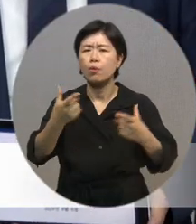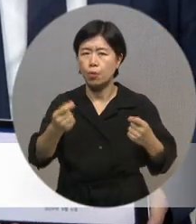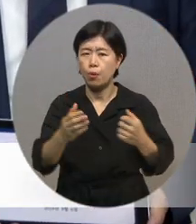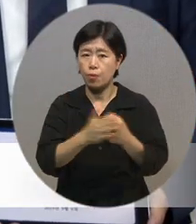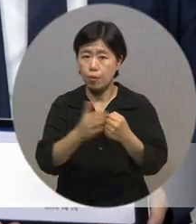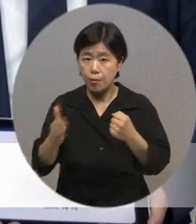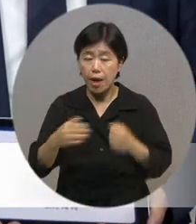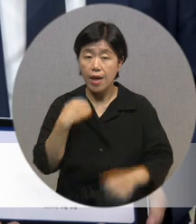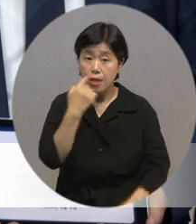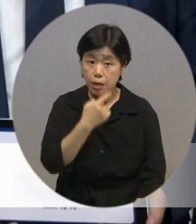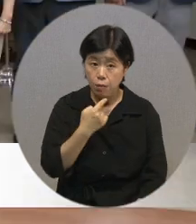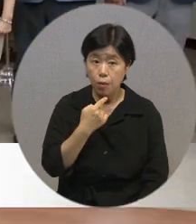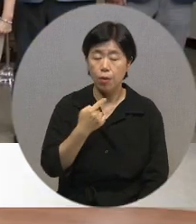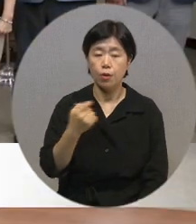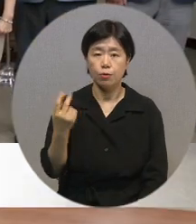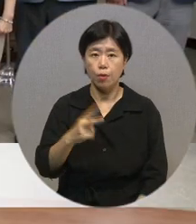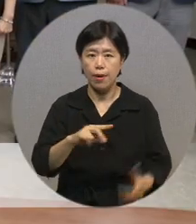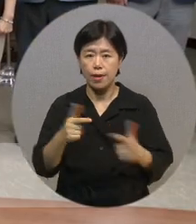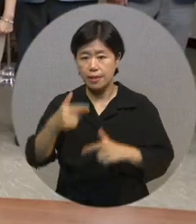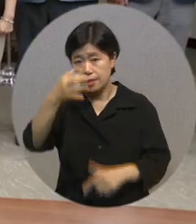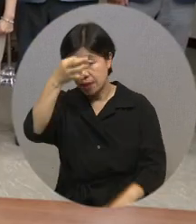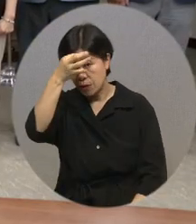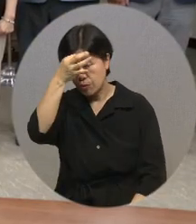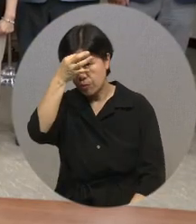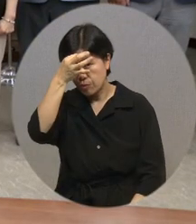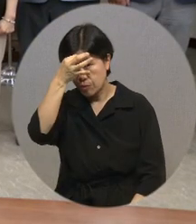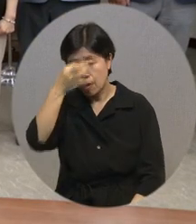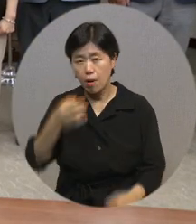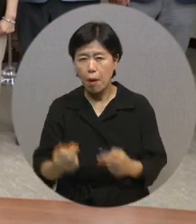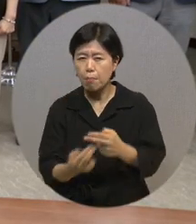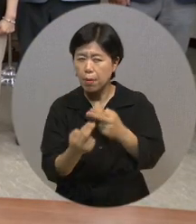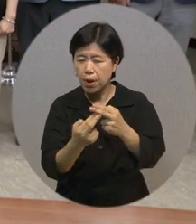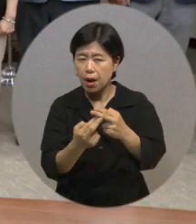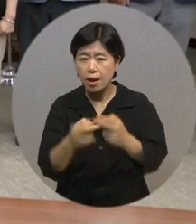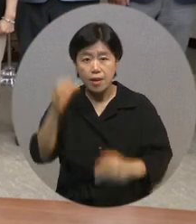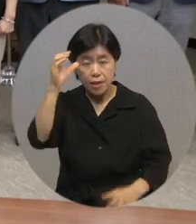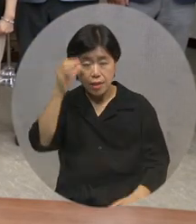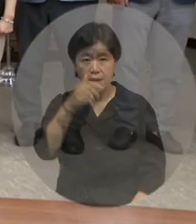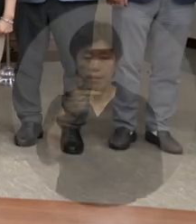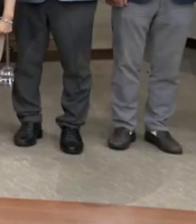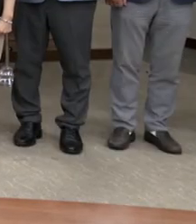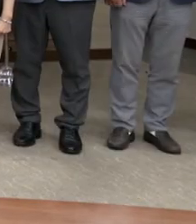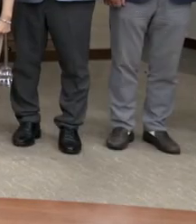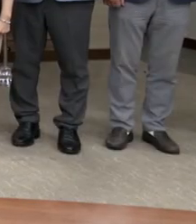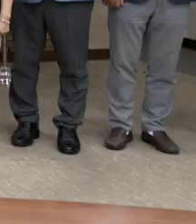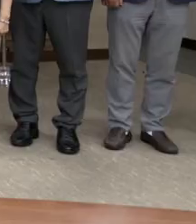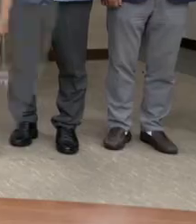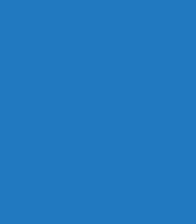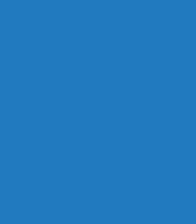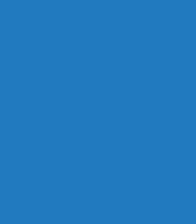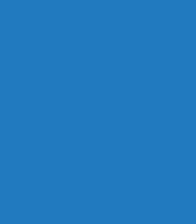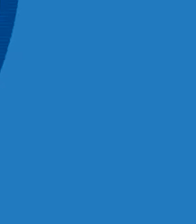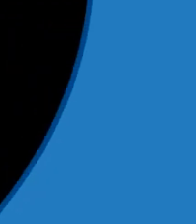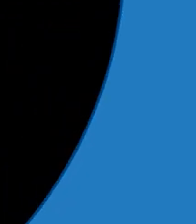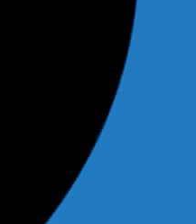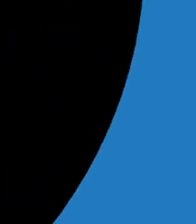정립과 기술 개발 등 기추가 주목됩니다. 복지TV 뉴스 김주은입니다.